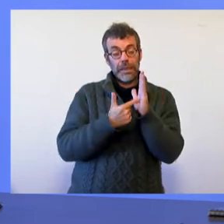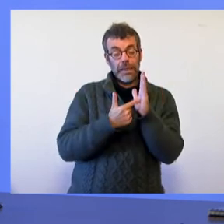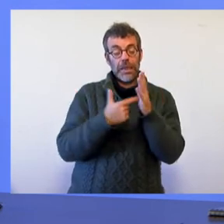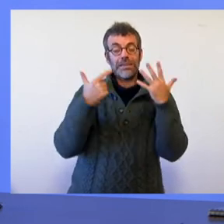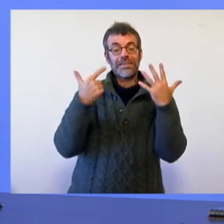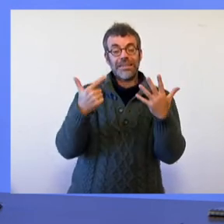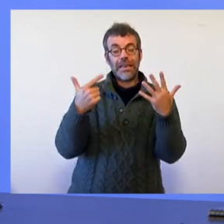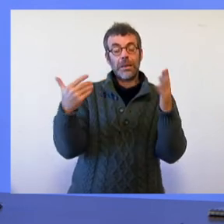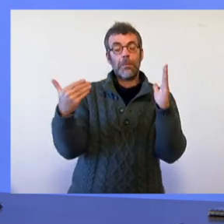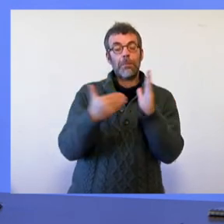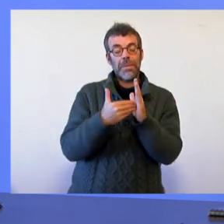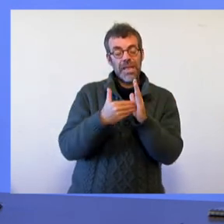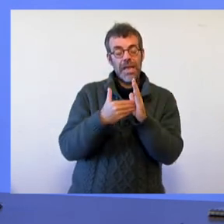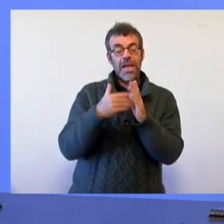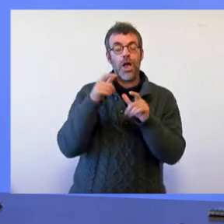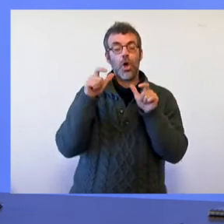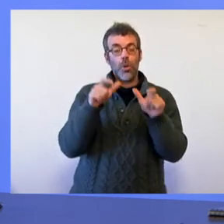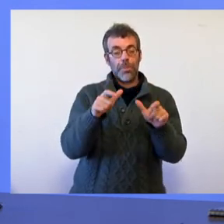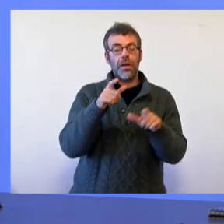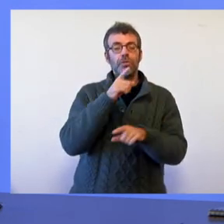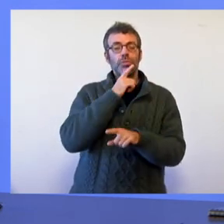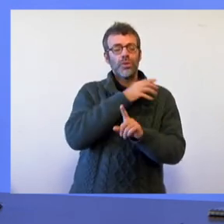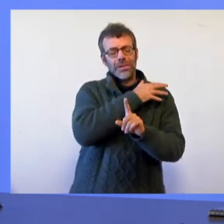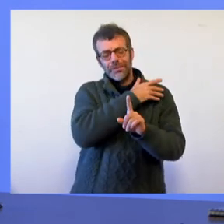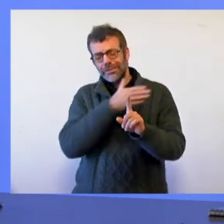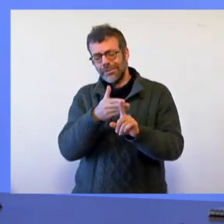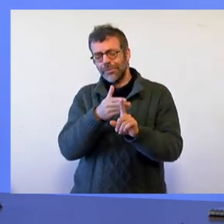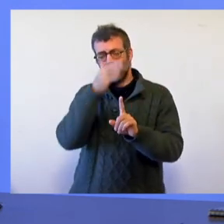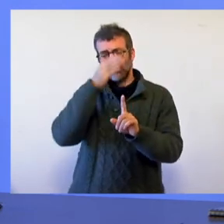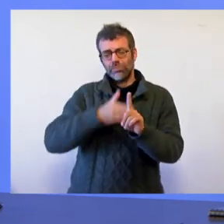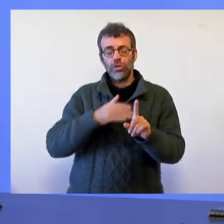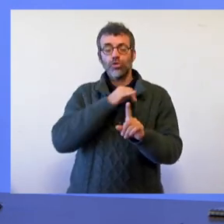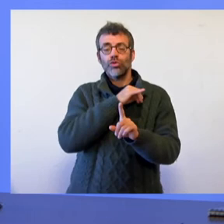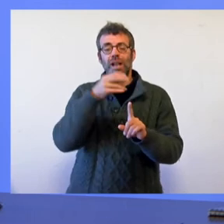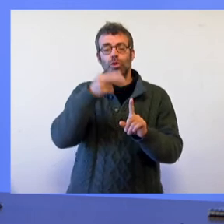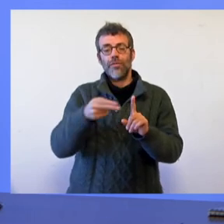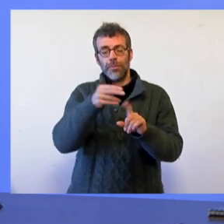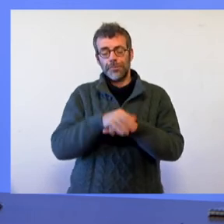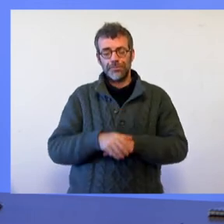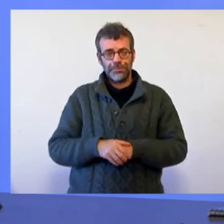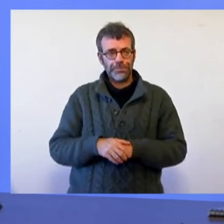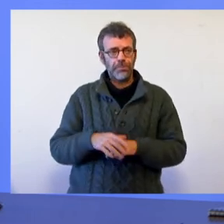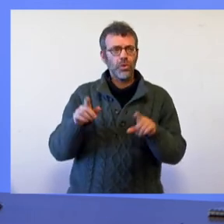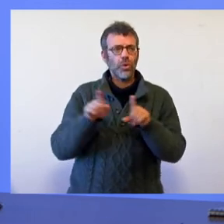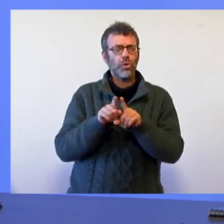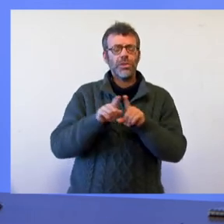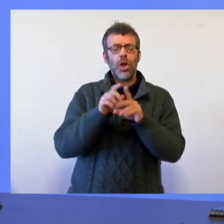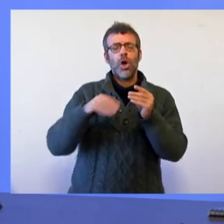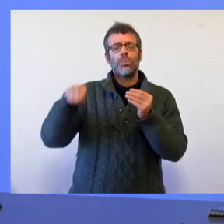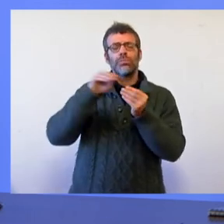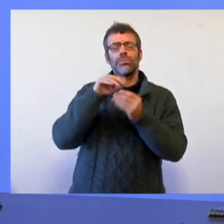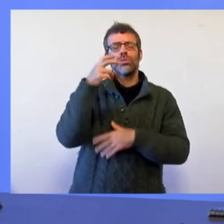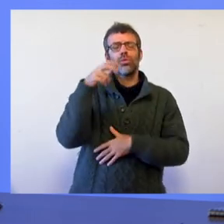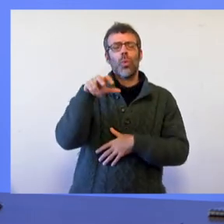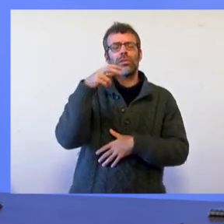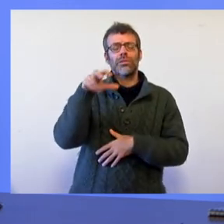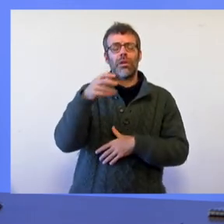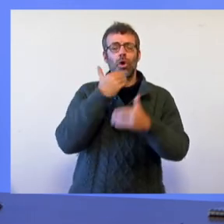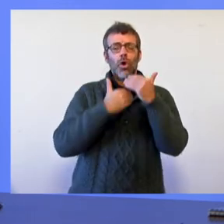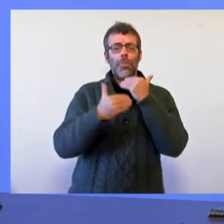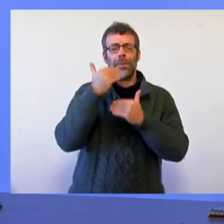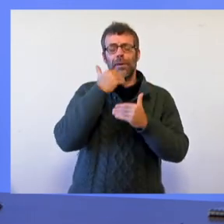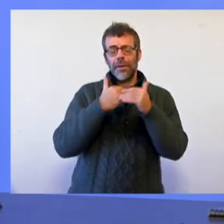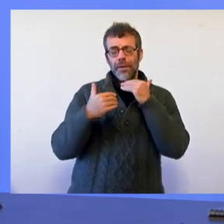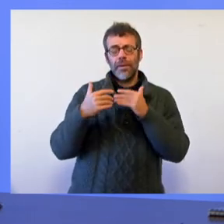centrale. Et que la cuisine centrale va également fabriquer 300 repas pour le repas solidaire de Noël du 24 décembre